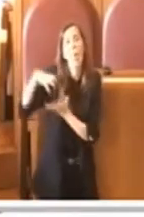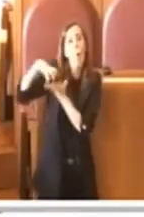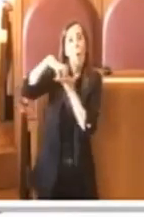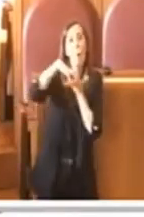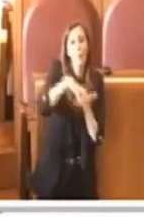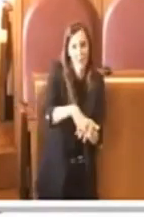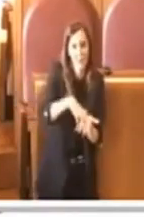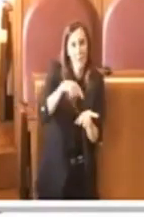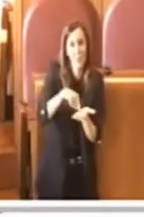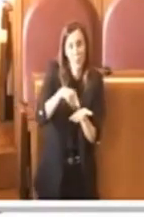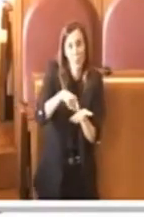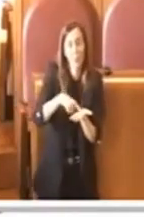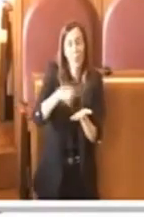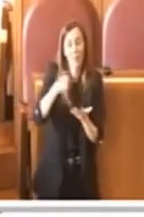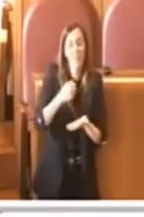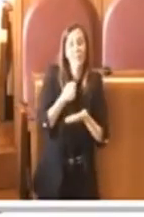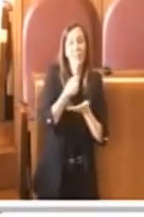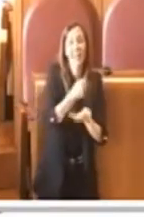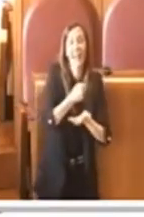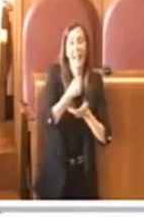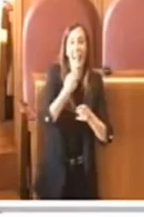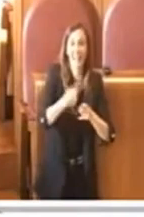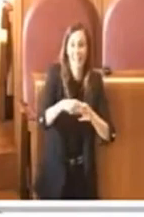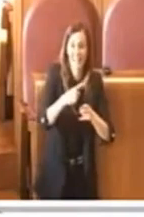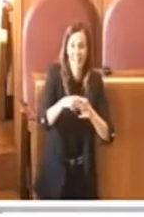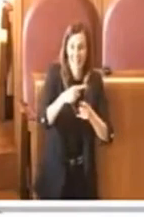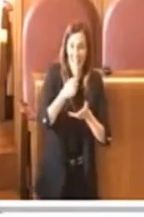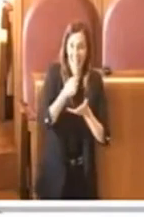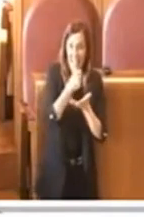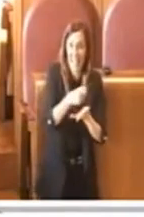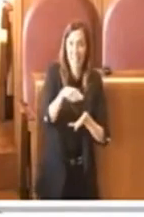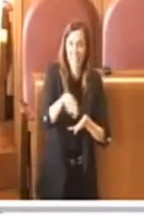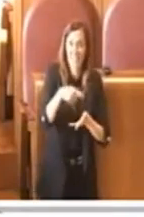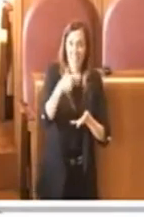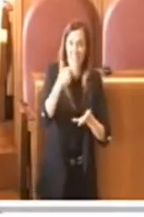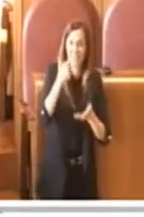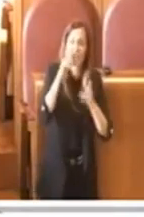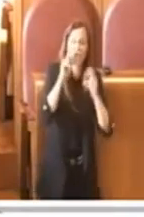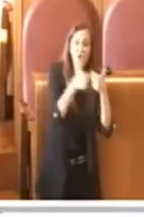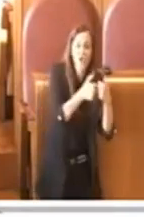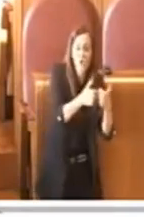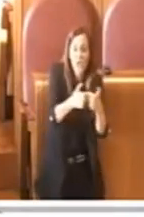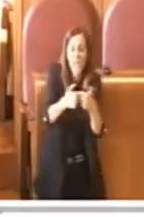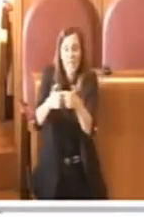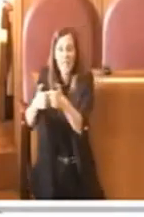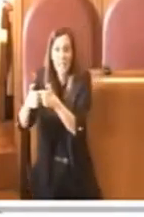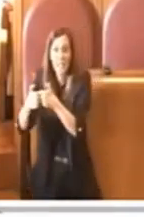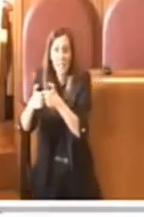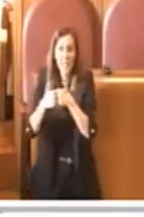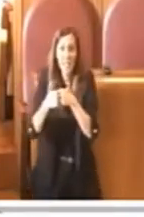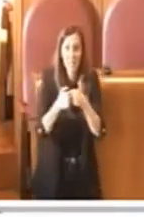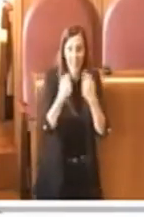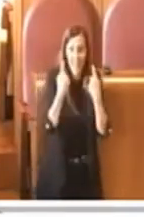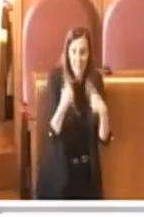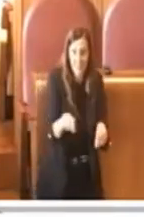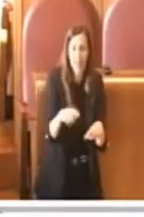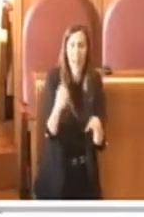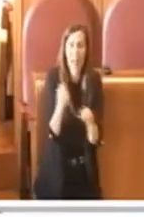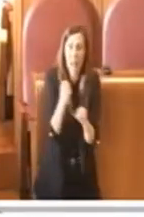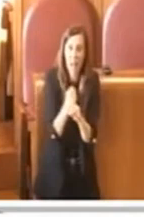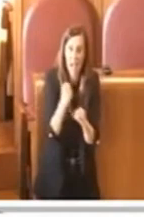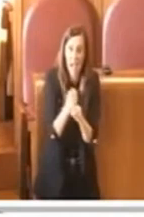va appunto a finanziare il censimento, un lavoro prodromico che viene svolto